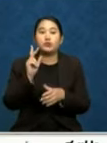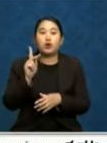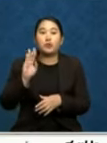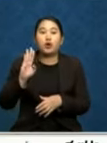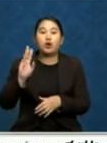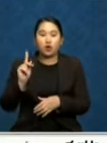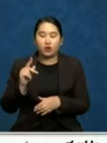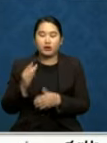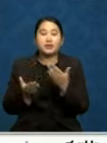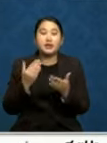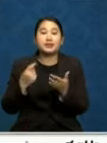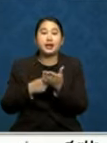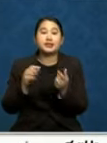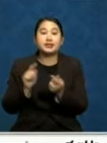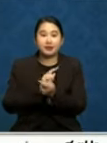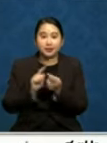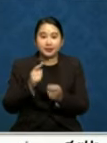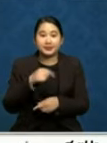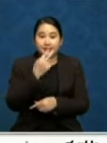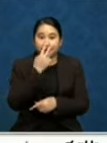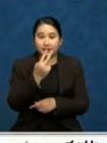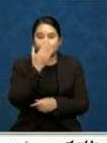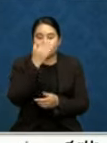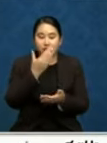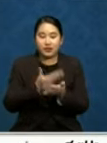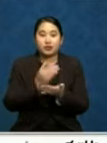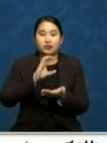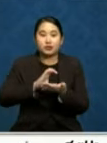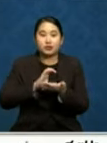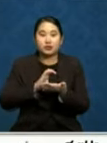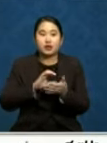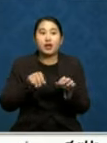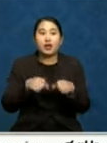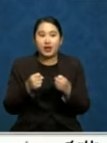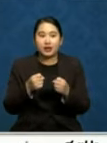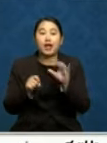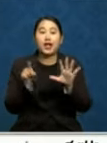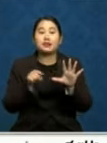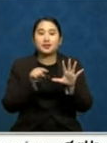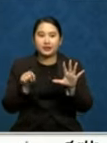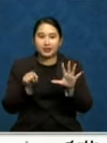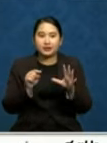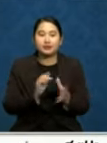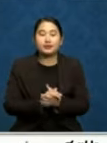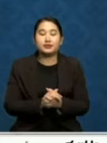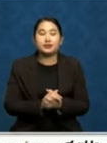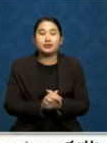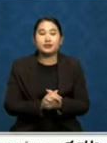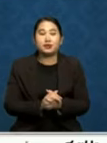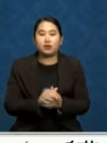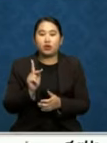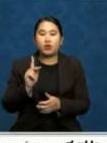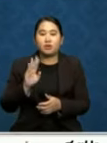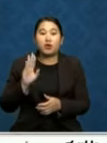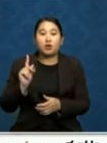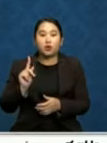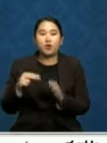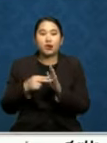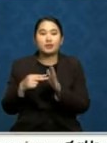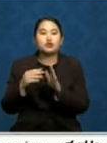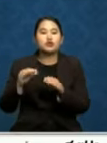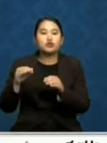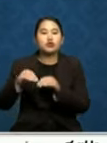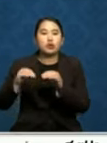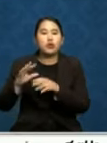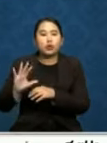ประกันสังคมนะครับเพราะว่ากองทุนเราเนี่ยหักเดือนนึงร้อยละ5นะครับแล้วของกปข.เนี่ยเขาก็มีสูตรคำนวณอีกแบบ